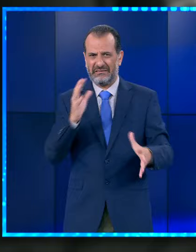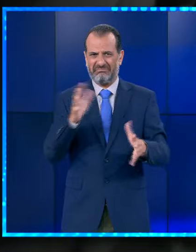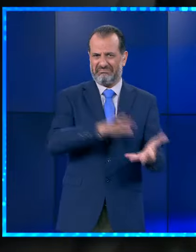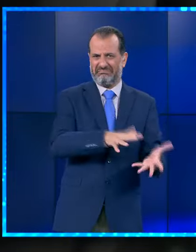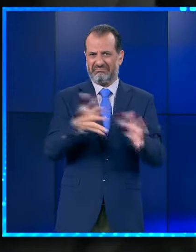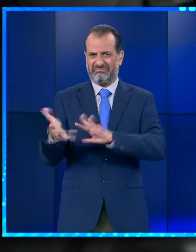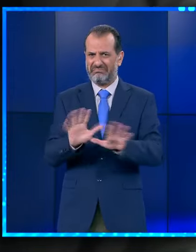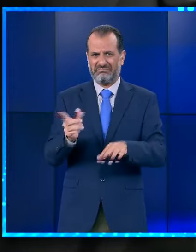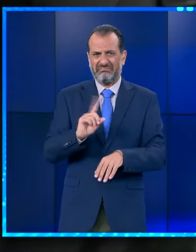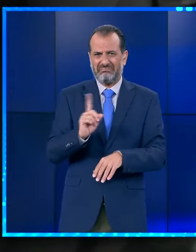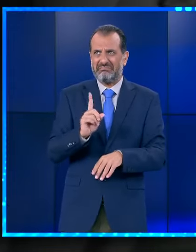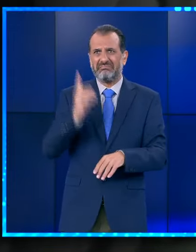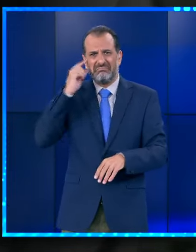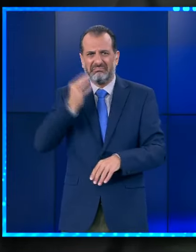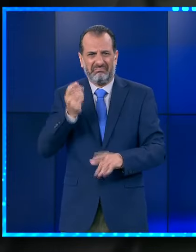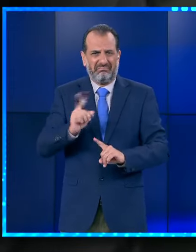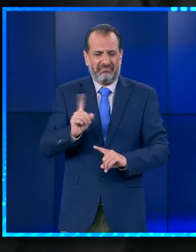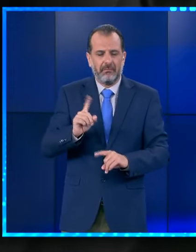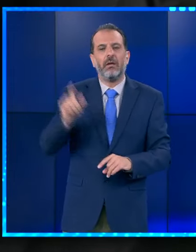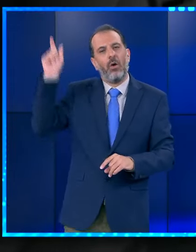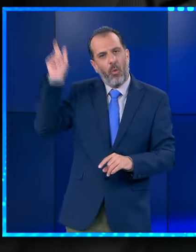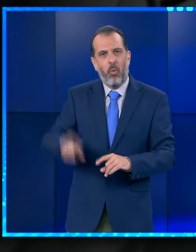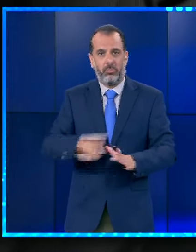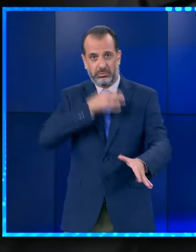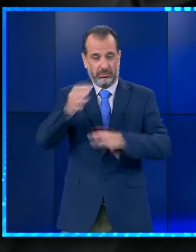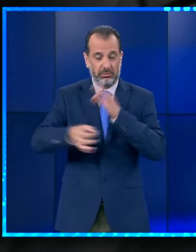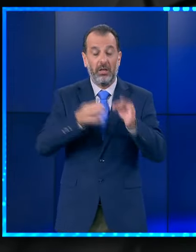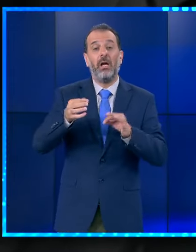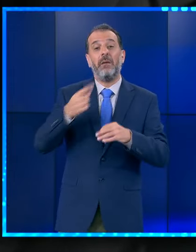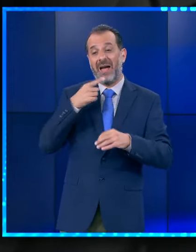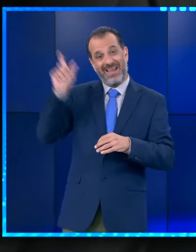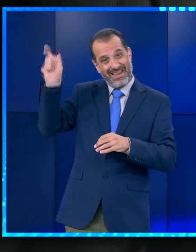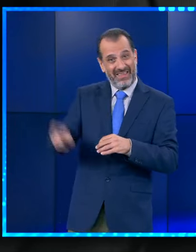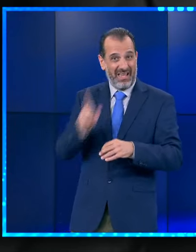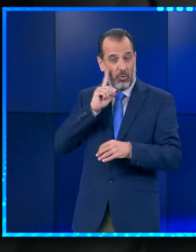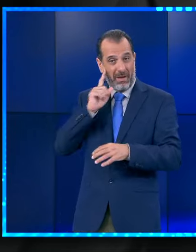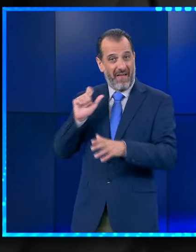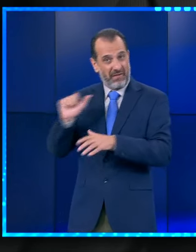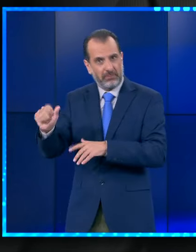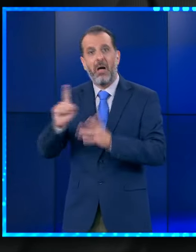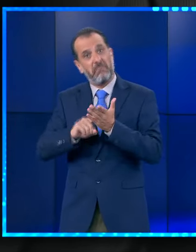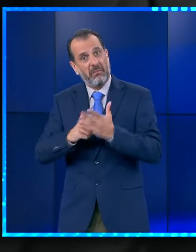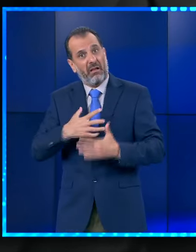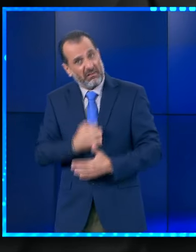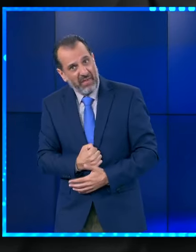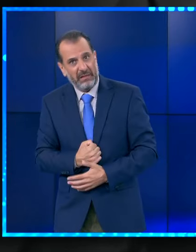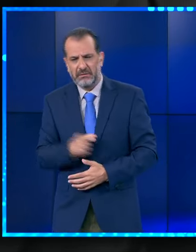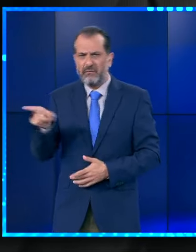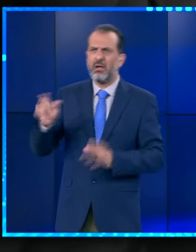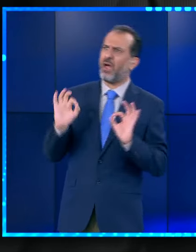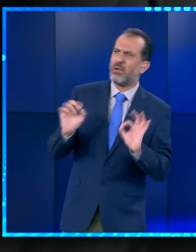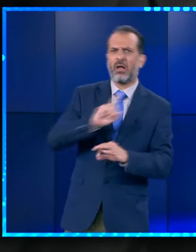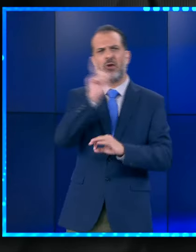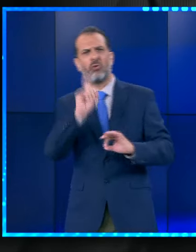αρκετές αντιφάσεις. Και μάλιστα είπε ότι όλο αυτόν τον καιρό, αν είχε πέσει θύμα βιασμού, ναι, δεν θα έπρεπε να έχει πέσει σε κατάθλιψη. Εκείνη έκανε μια κανονική